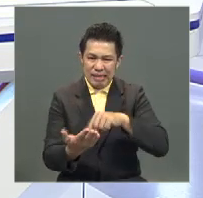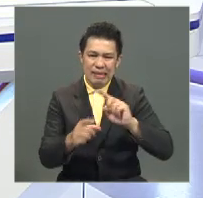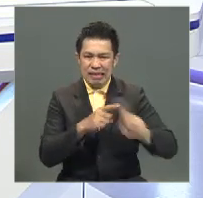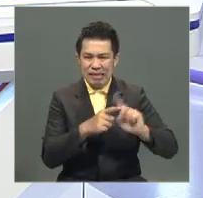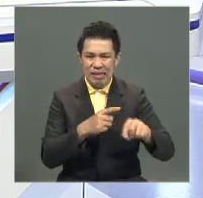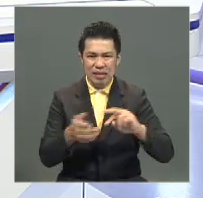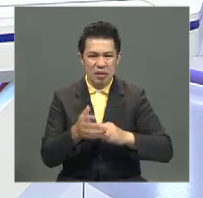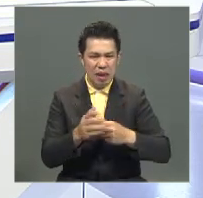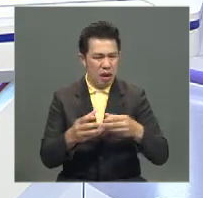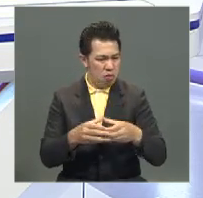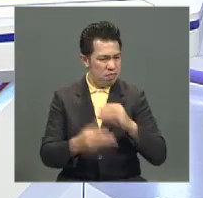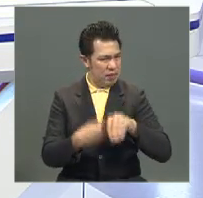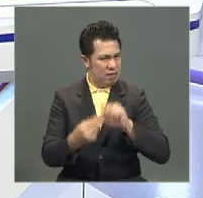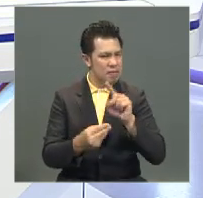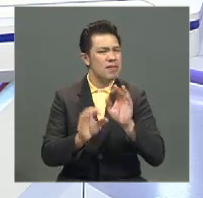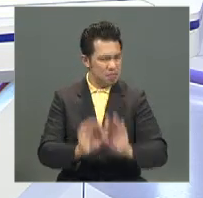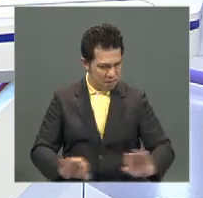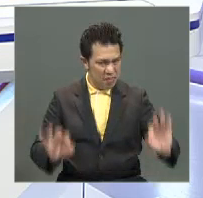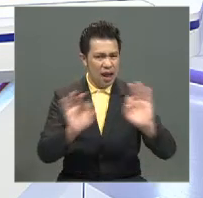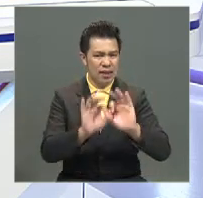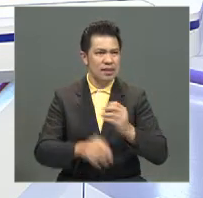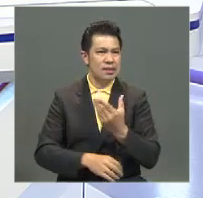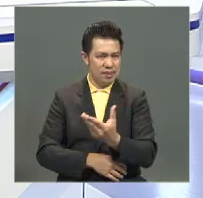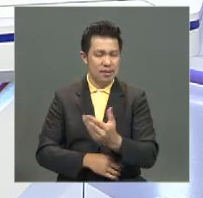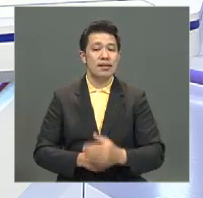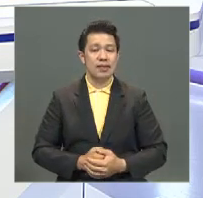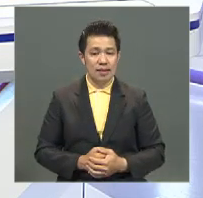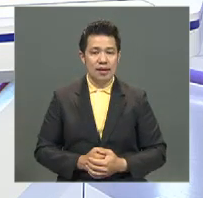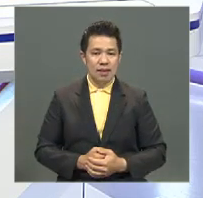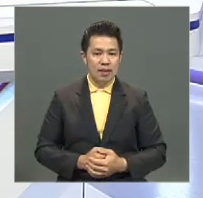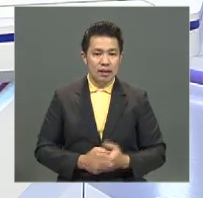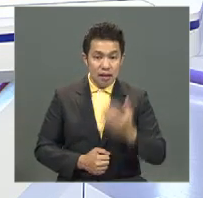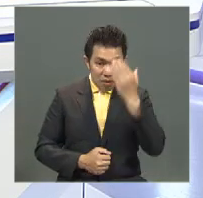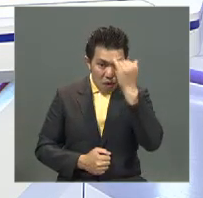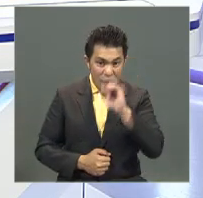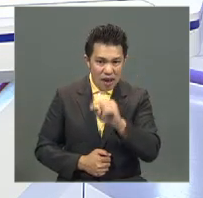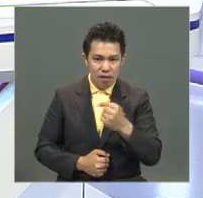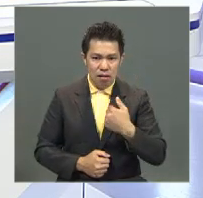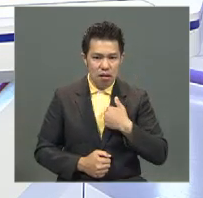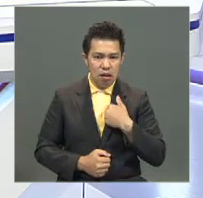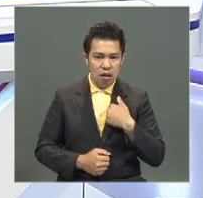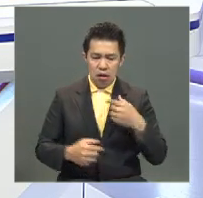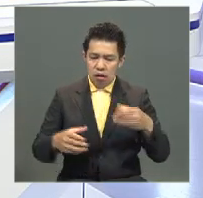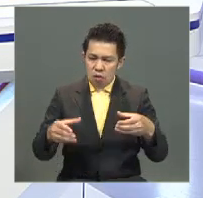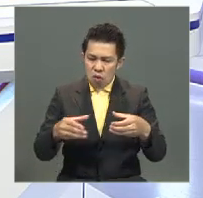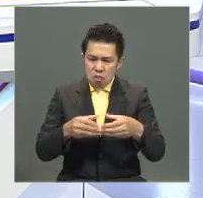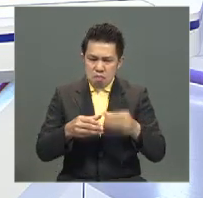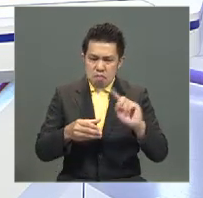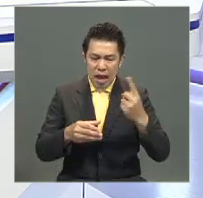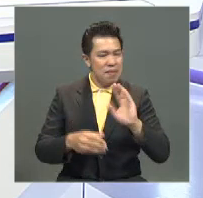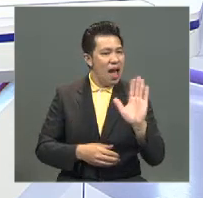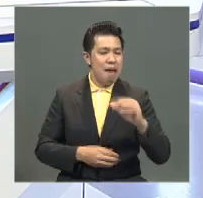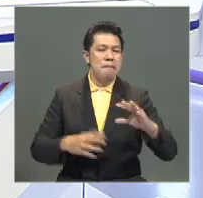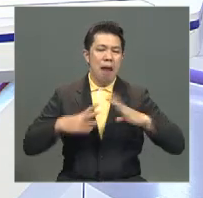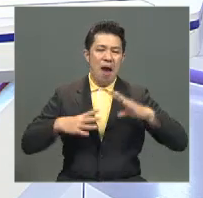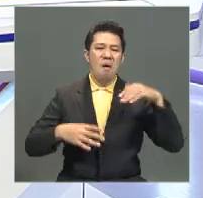ายๆอย่างเนี่ยทีมเศรษฐกิจสำคัญอย่างที่คุณสนธิรัตน์บอกสนธิรัตน์บอกเมื่อสักครู่เนี่ยนะครับว่าคือตอนนี้ยังไม่คิดพักใหม่คิดจะพักผ่อนไว้ก่อนนะ